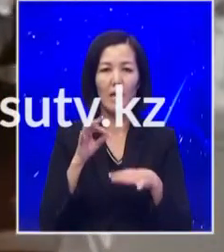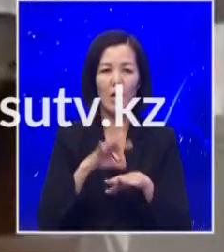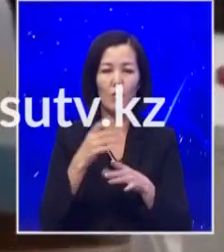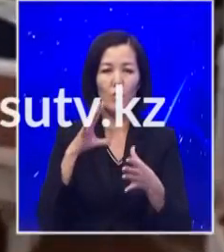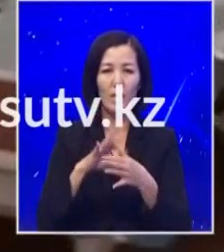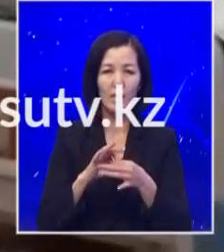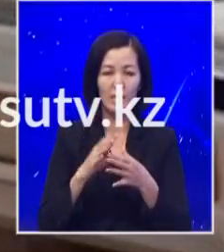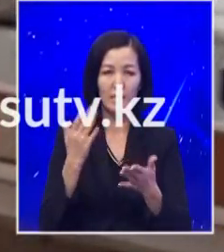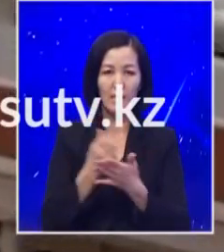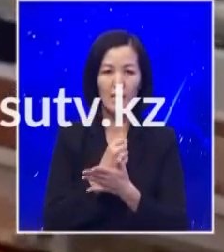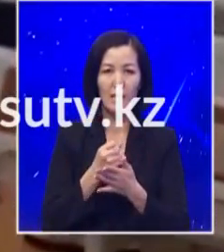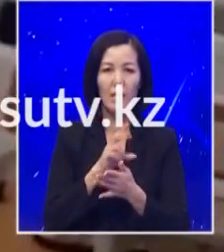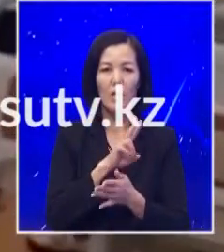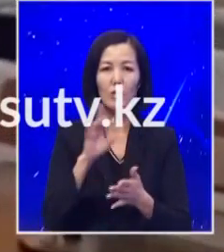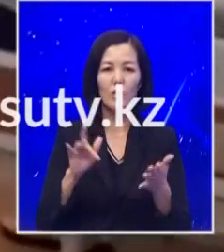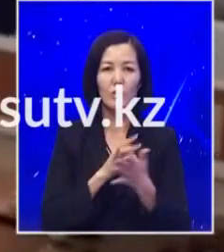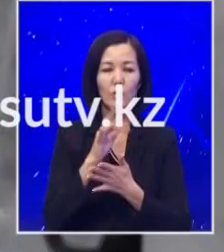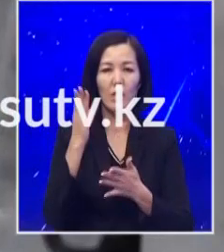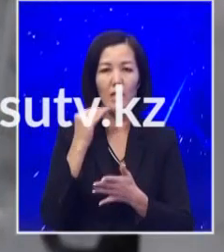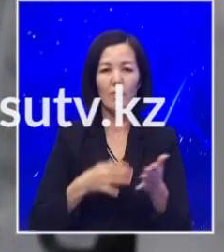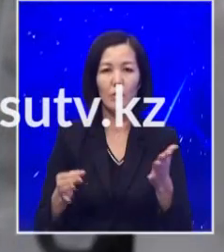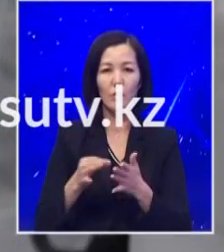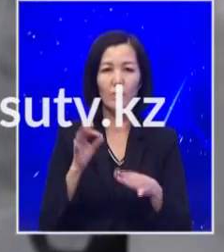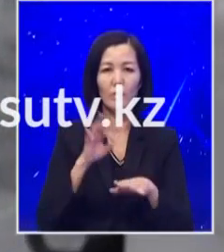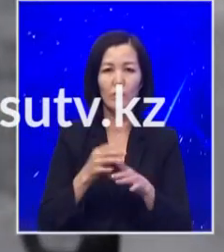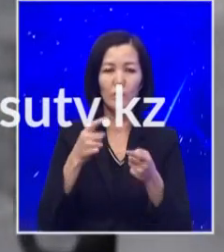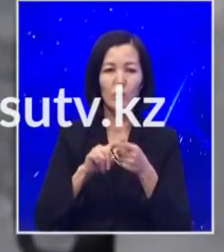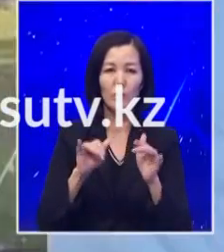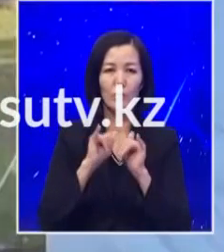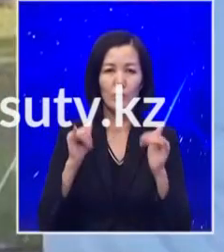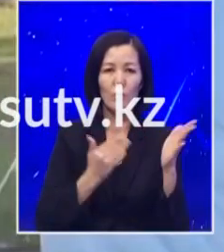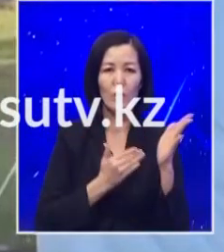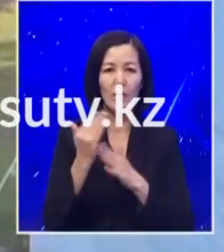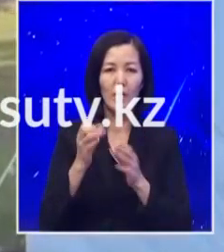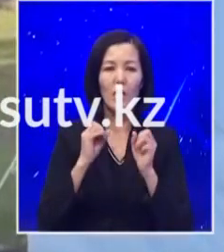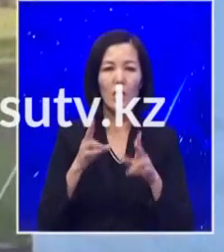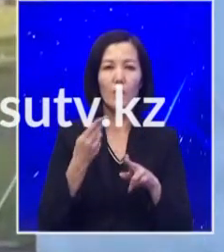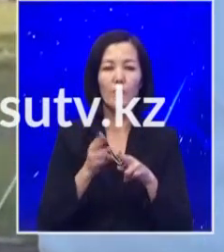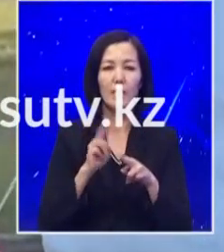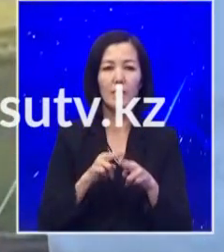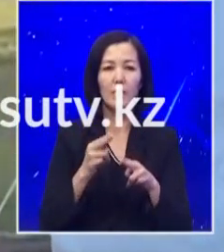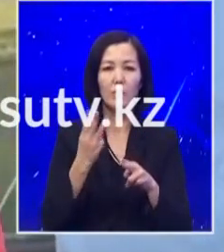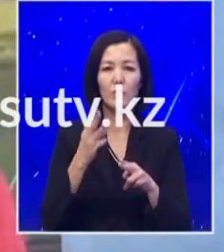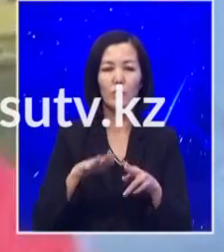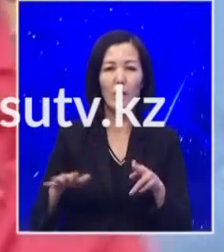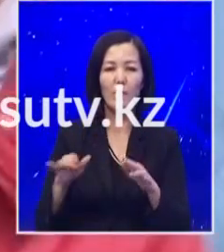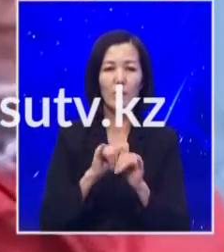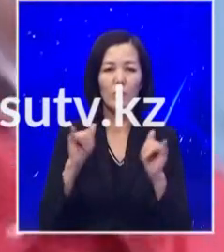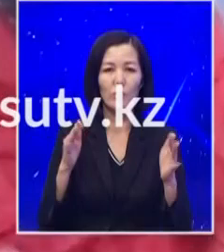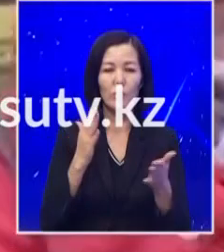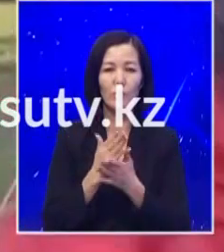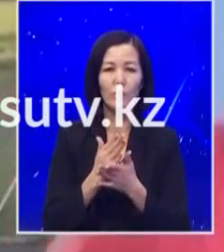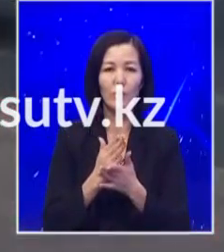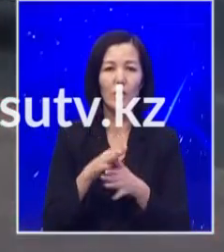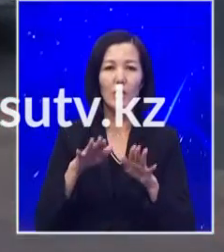анықталған. Бұдан бөлек Нұр-Сұлтан қаласы мен Алматы облысында инфекция жұқтыру қарқыны жоғары. Қауіпті дерт әсіресе осы үш аймақта өршіп тұр.